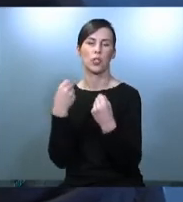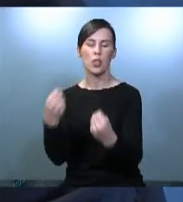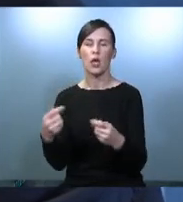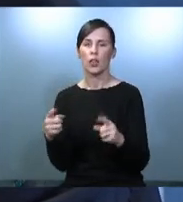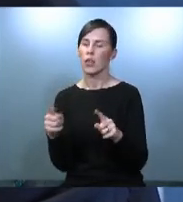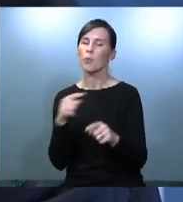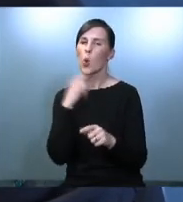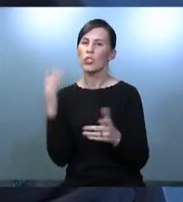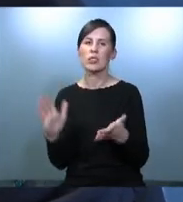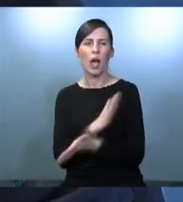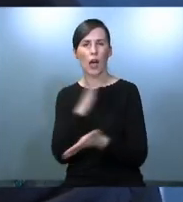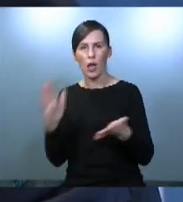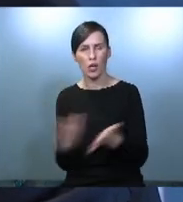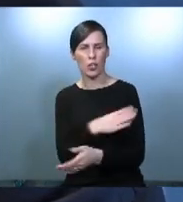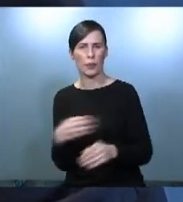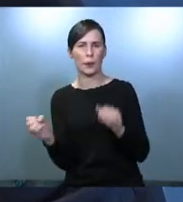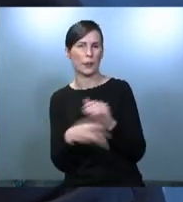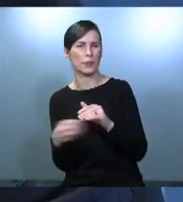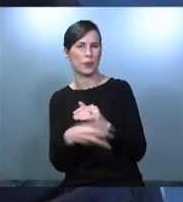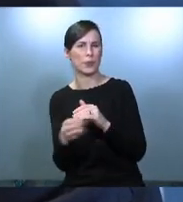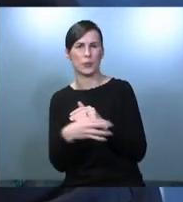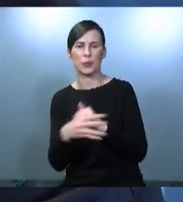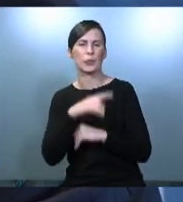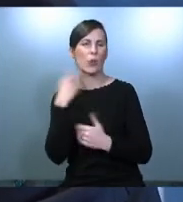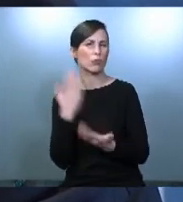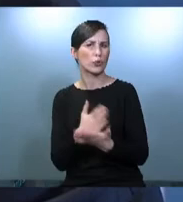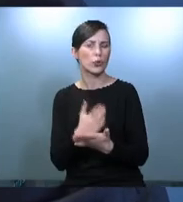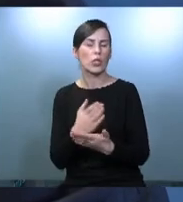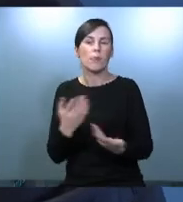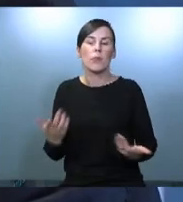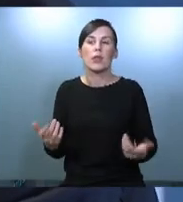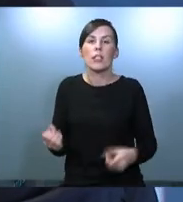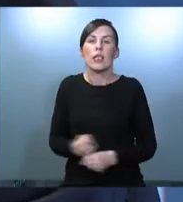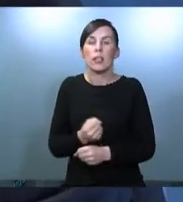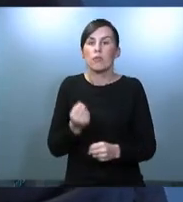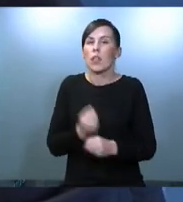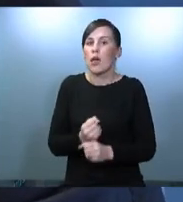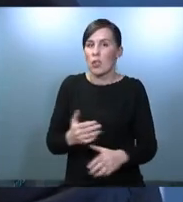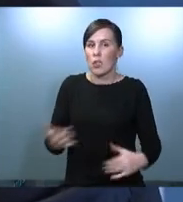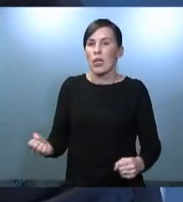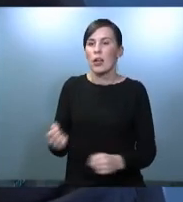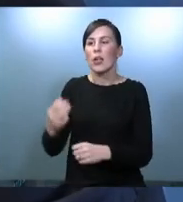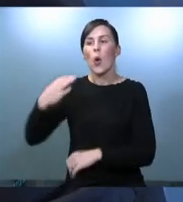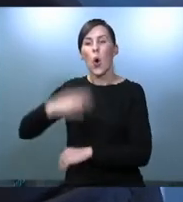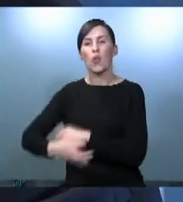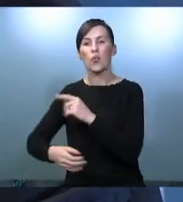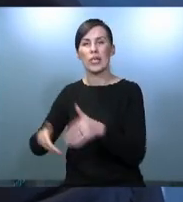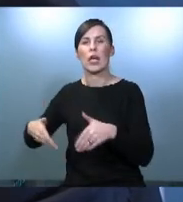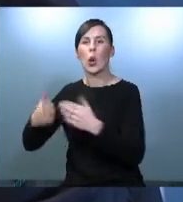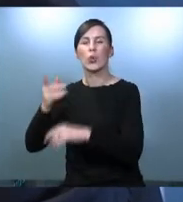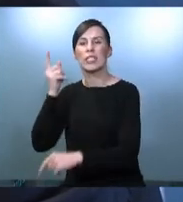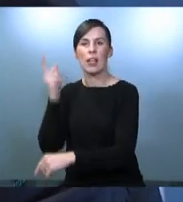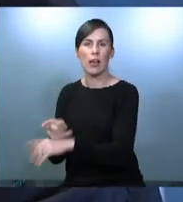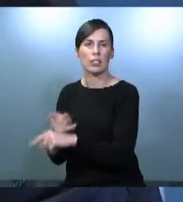norima šitą gatvę perimti savivaldybės žinion, tik tai su viena sąlyga, jinai turi būti kelių direkcijos